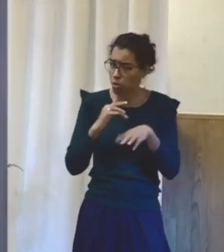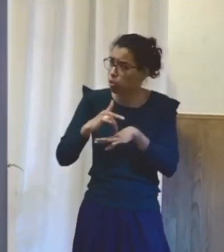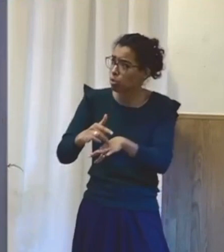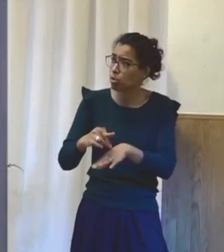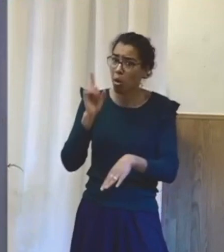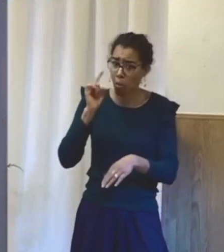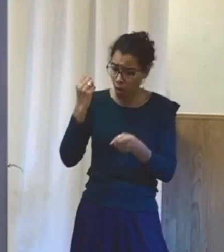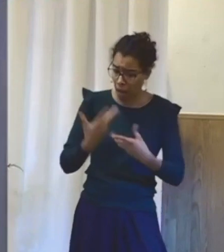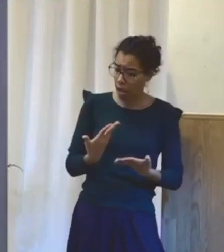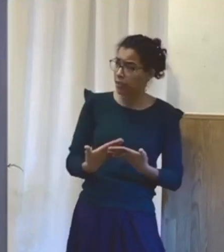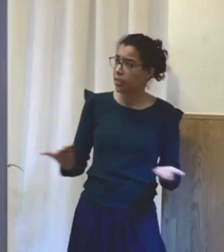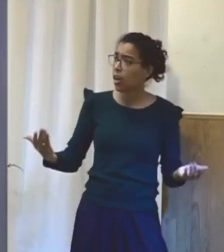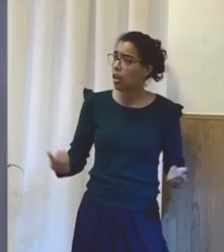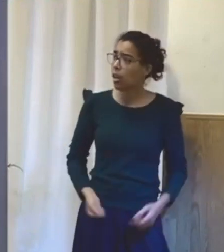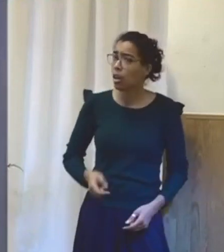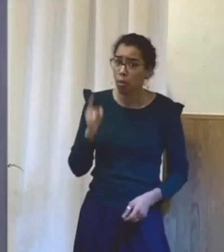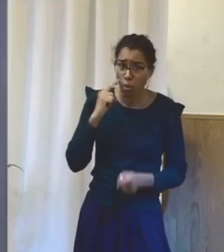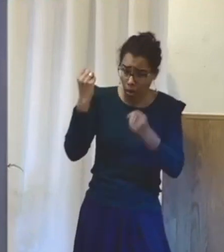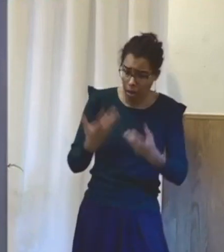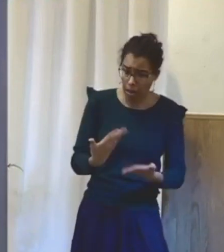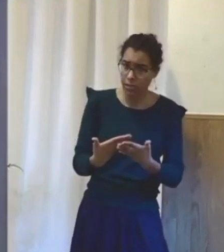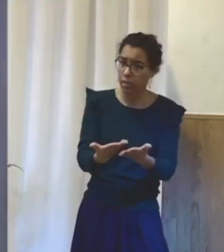pourquoi ça m'arrive? Pourquoi ça m'arrive?